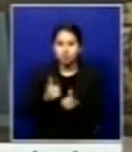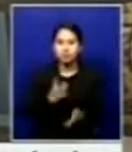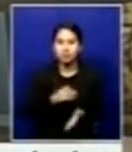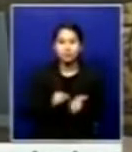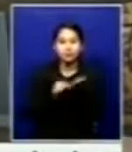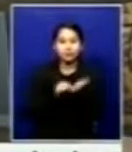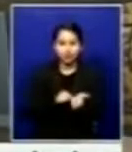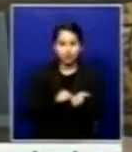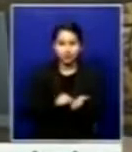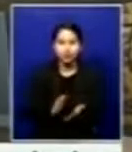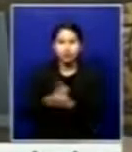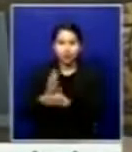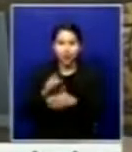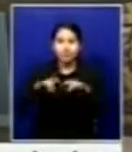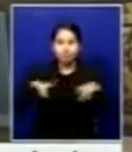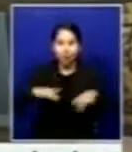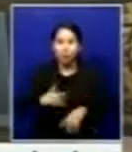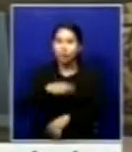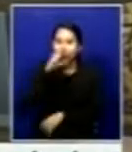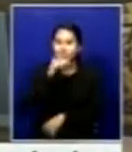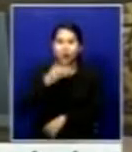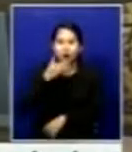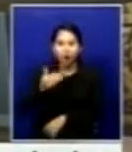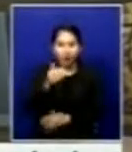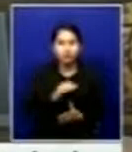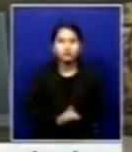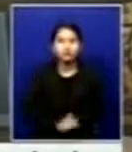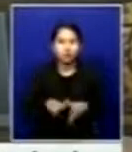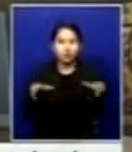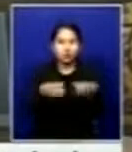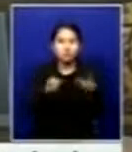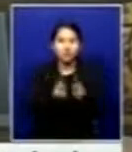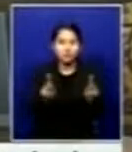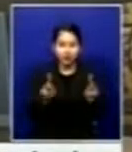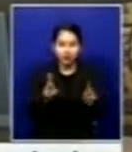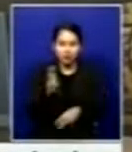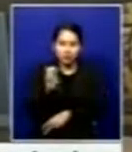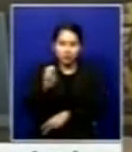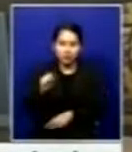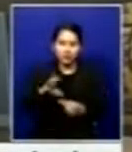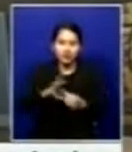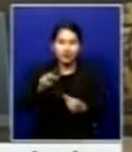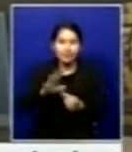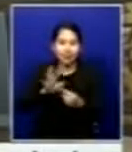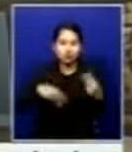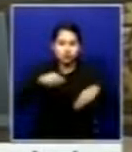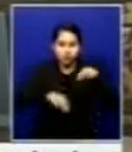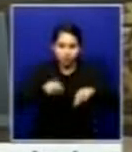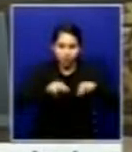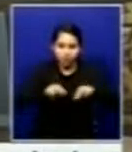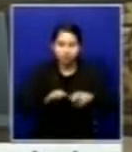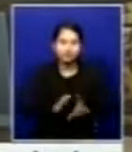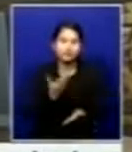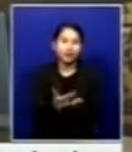ที่ซีกฝ่ายค้านเราเสนอมาตลอดคือต้องตั้งกรรมาธิการสามัญไปติดตามตรวจสอบการใช้เ